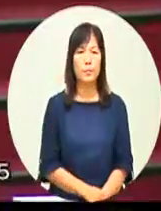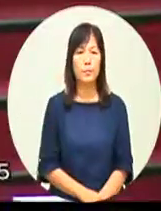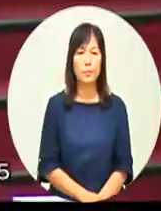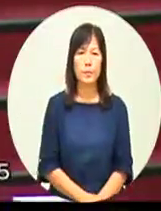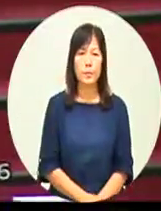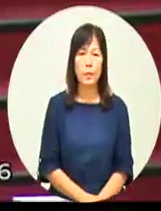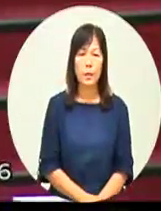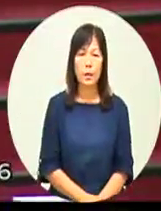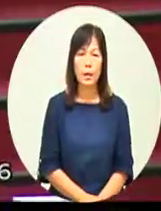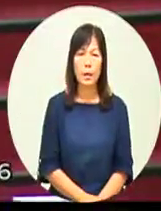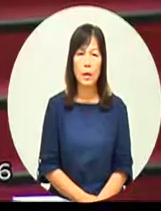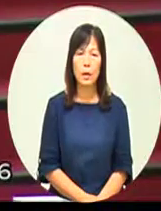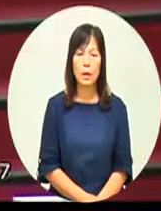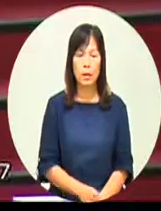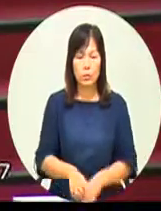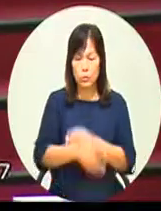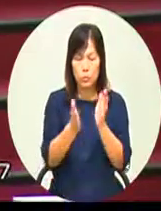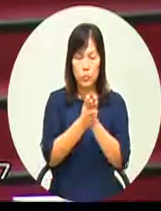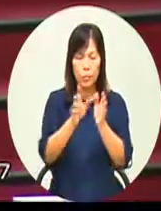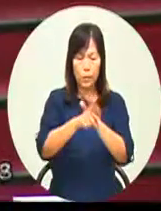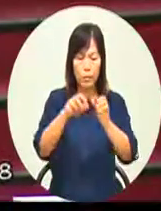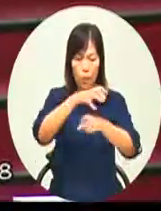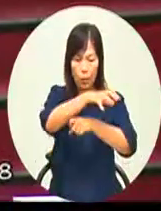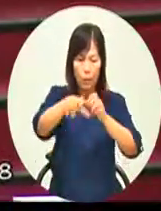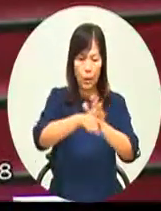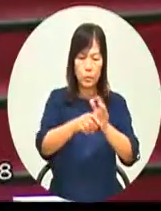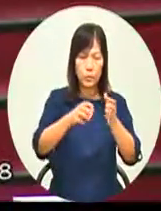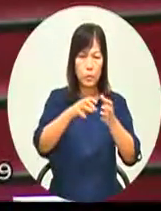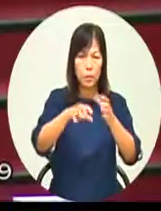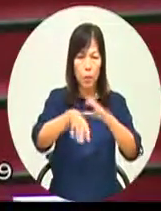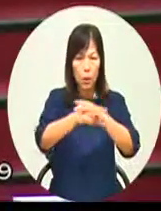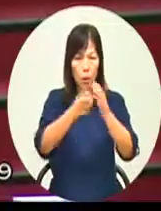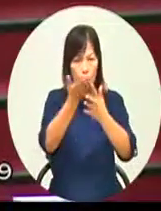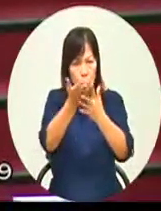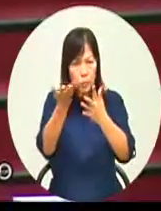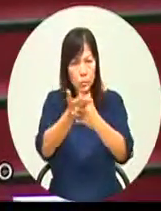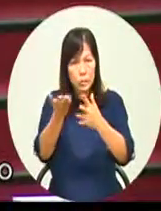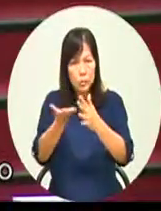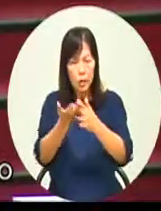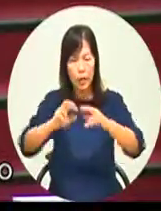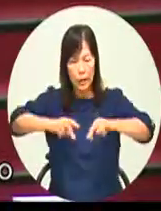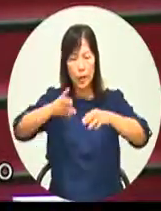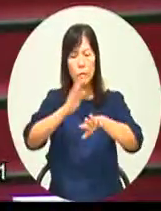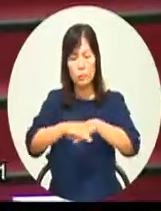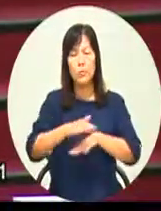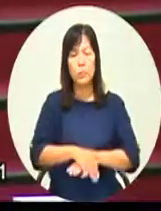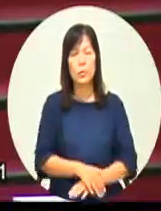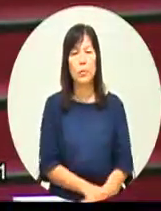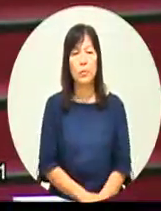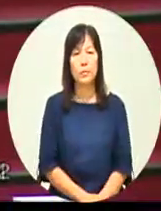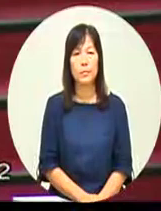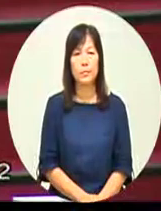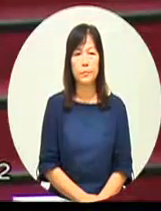观光，整个环境的空间就会改善。